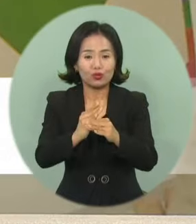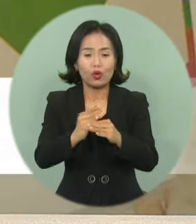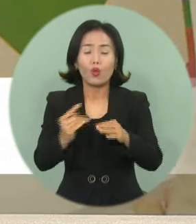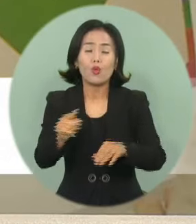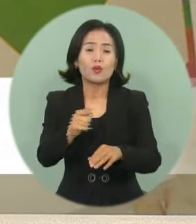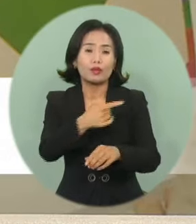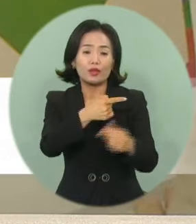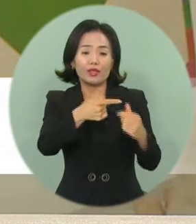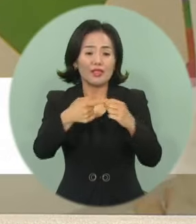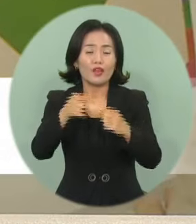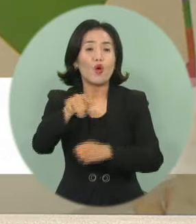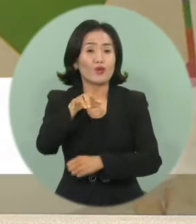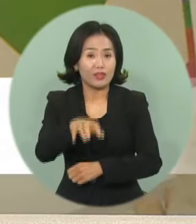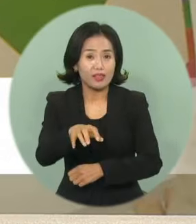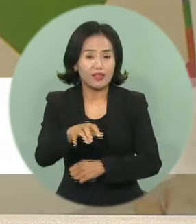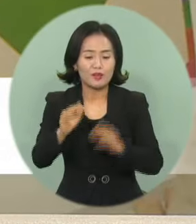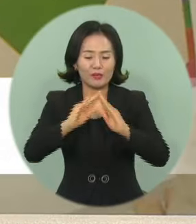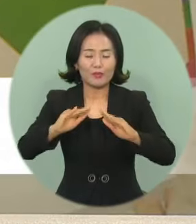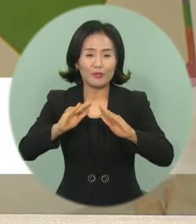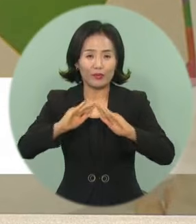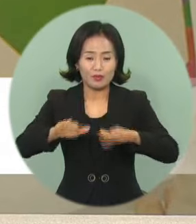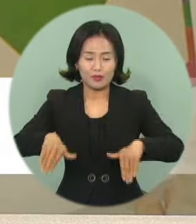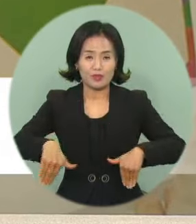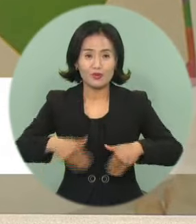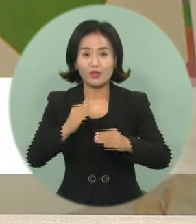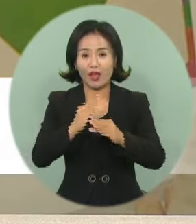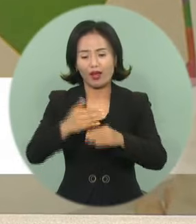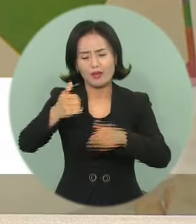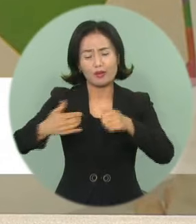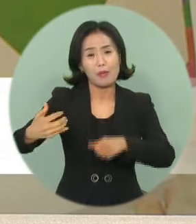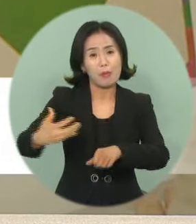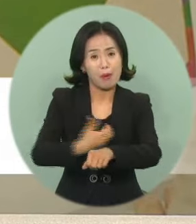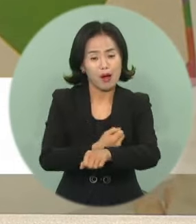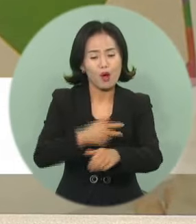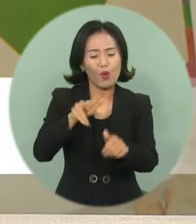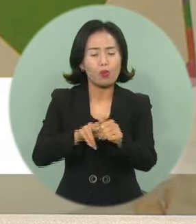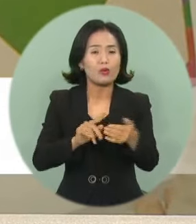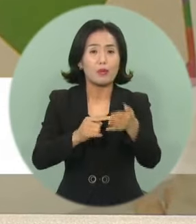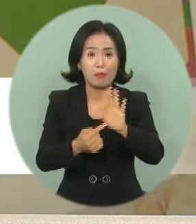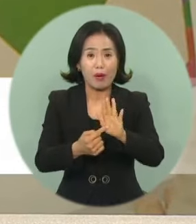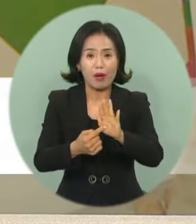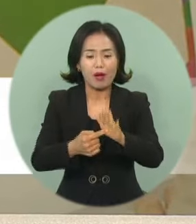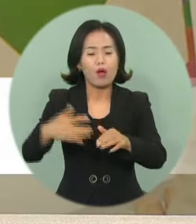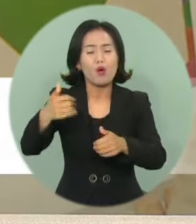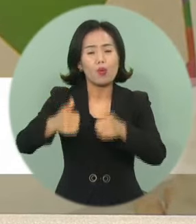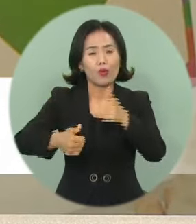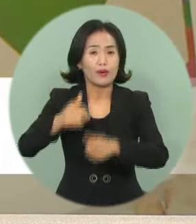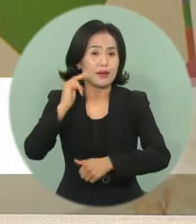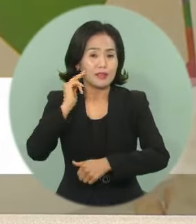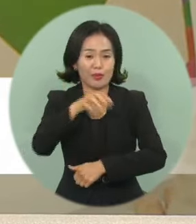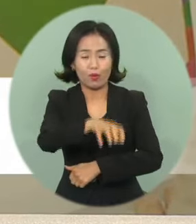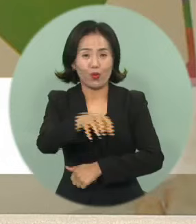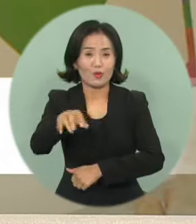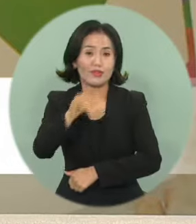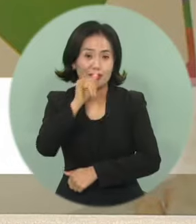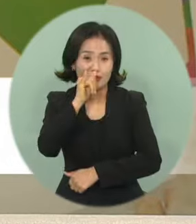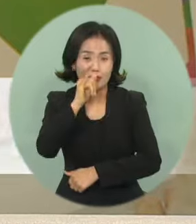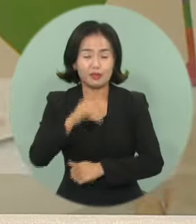곳이 어딘지 살펴보니 민주당 후보에 맞서 경쟁력 있는 후보들이 나서면서 격전지로 분류되는